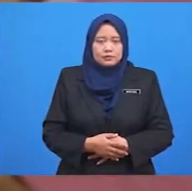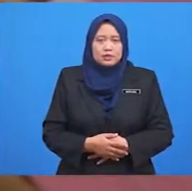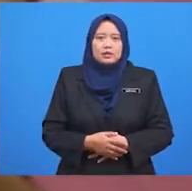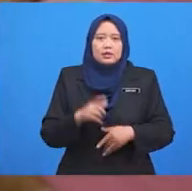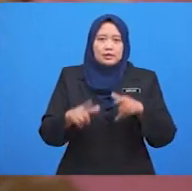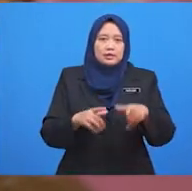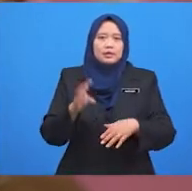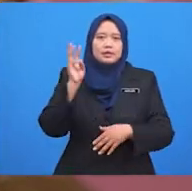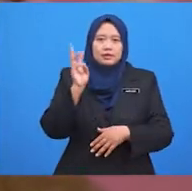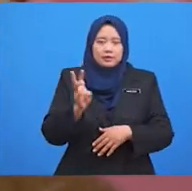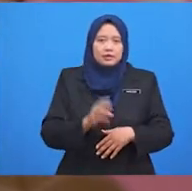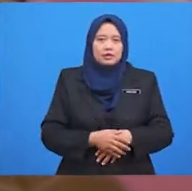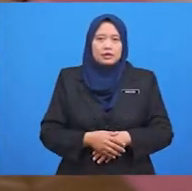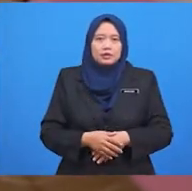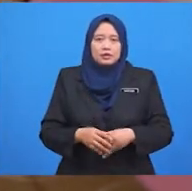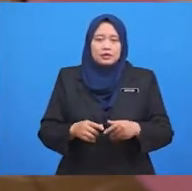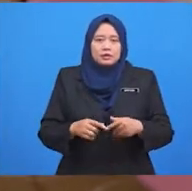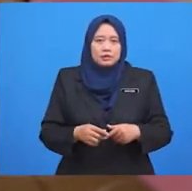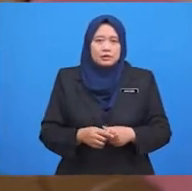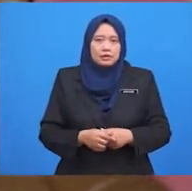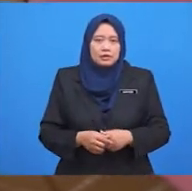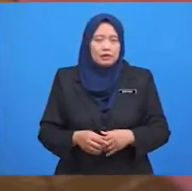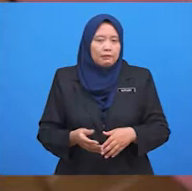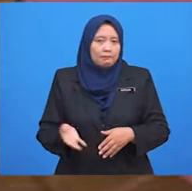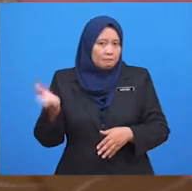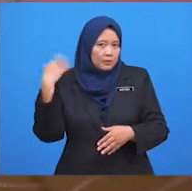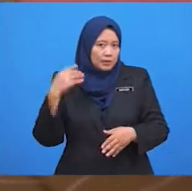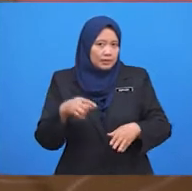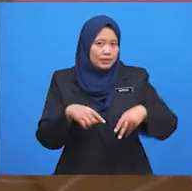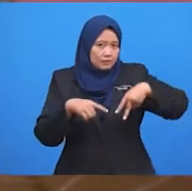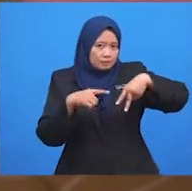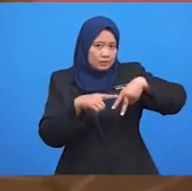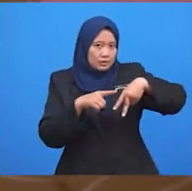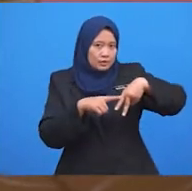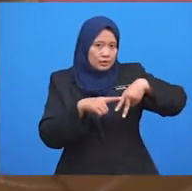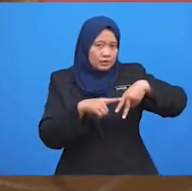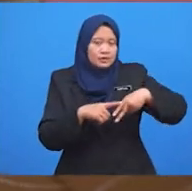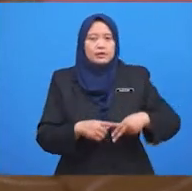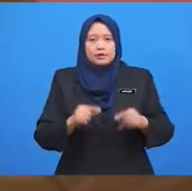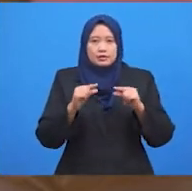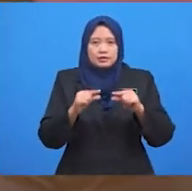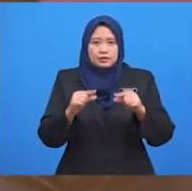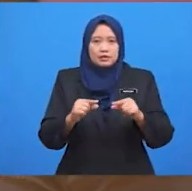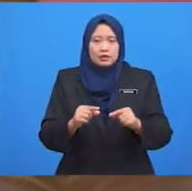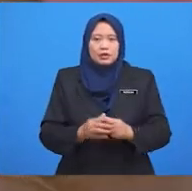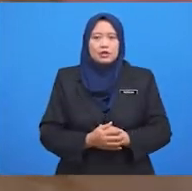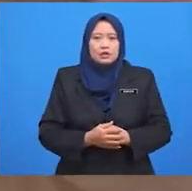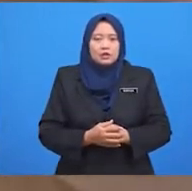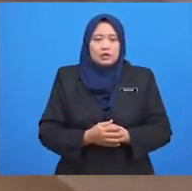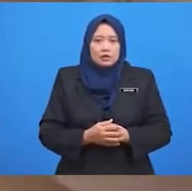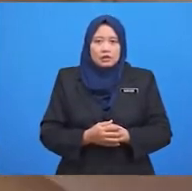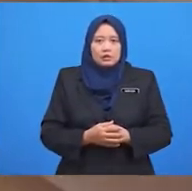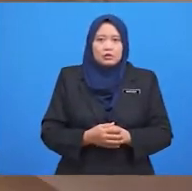Langkah yang keenam, pada bahagian belakang betis, gerakan prop dengan gerakan grab iaitu mencengkam